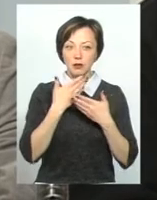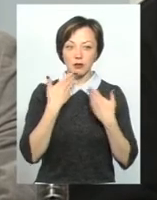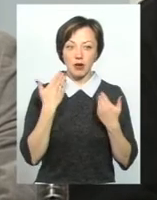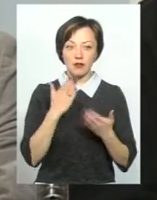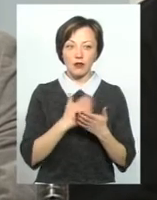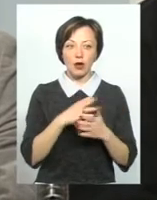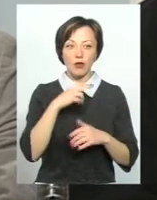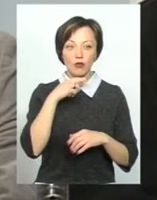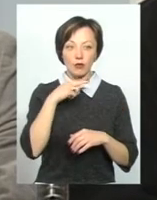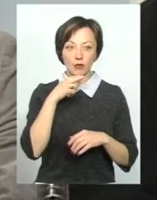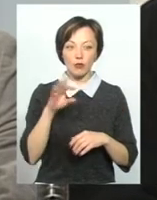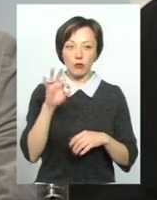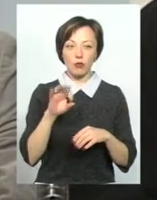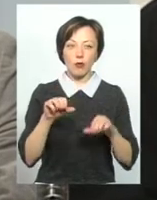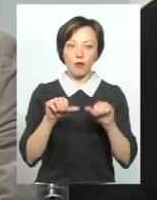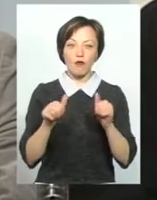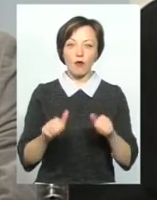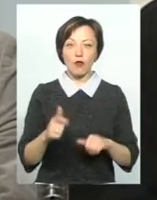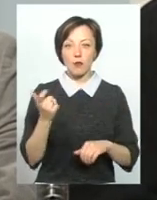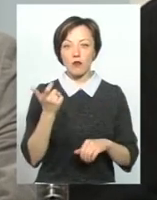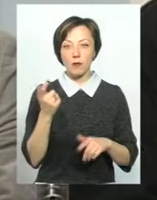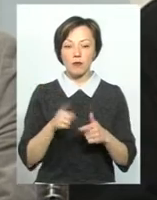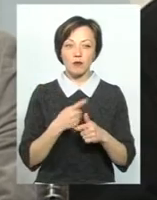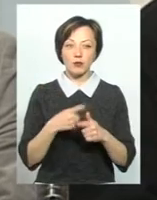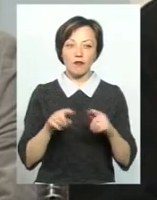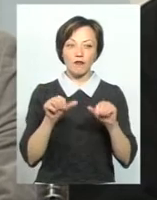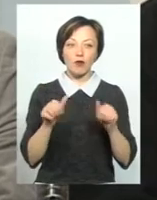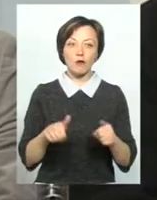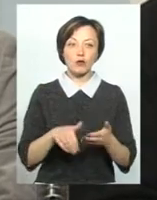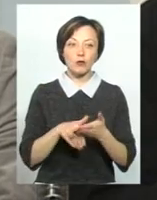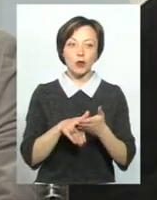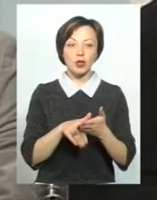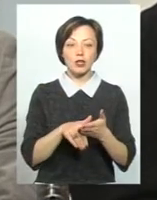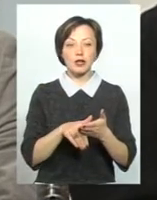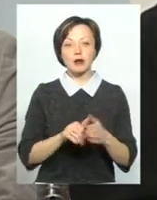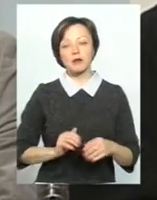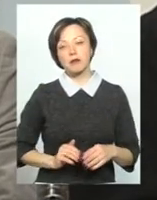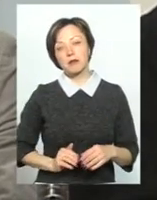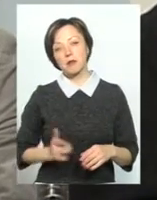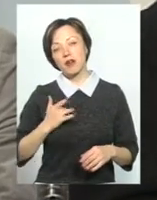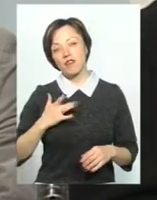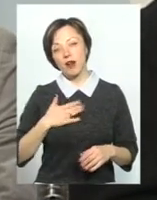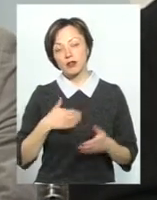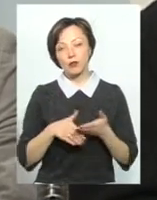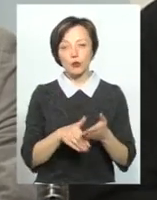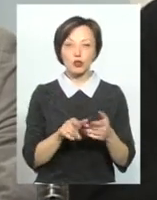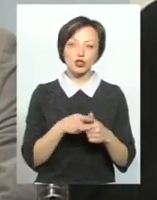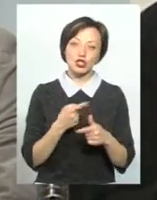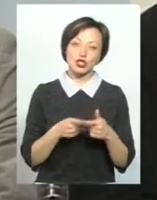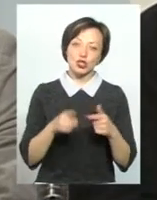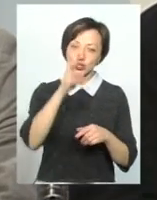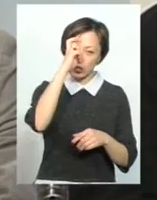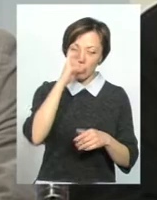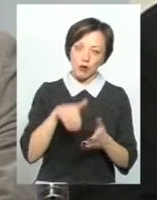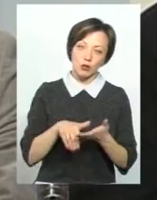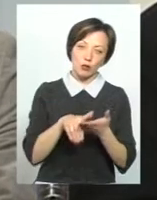про те, про форму власності чи про форму допомоги. Чи це приватна допомога, чи це